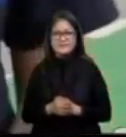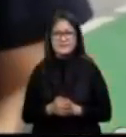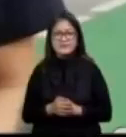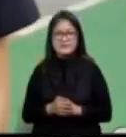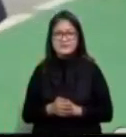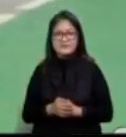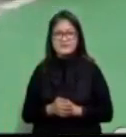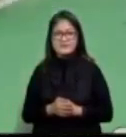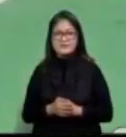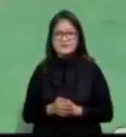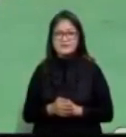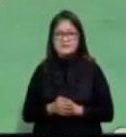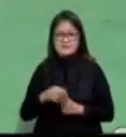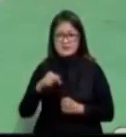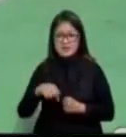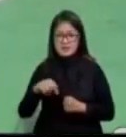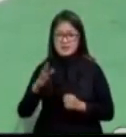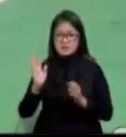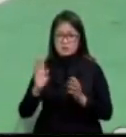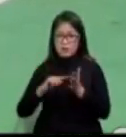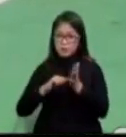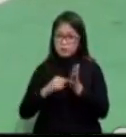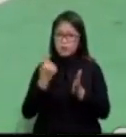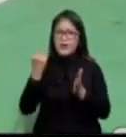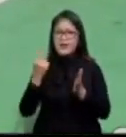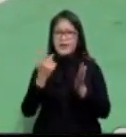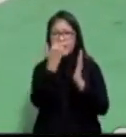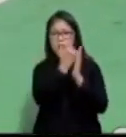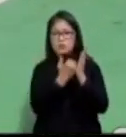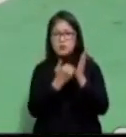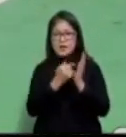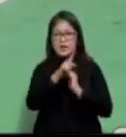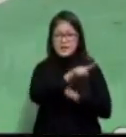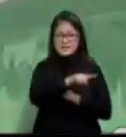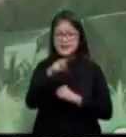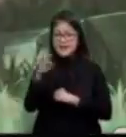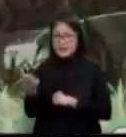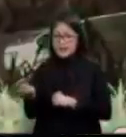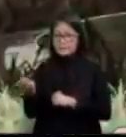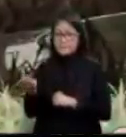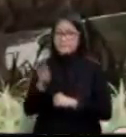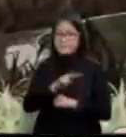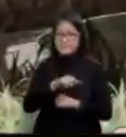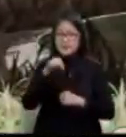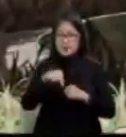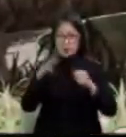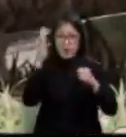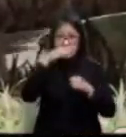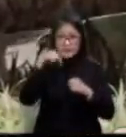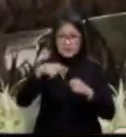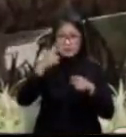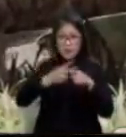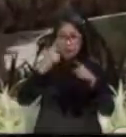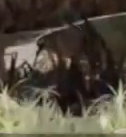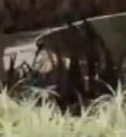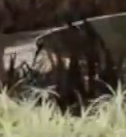Pemirsa, hari ini adalah hari pertama jam operasional aturan ganjil genap kembali seperti semula, yakni 2 sesi. Perubahan ini mengacu